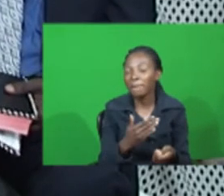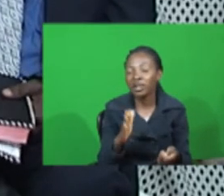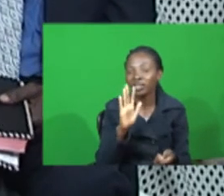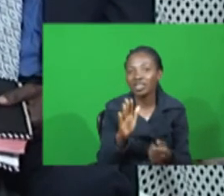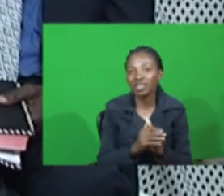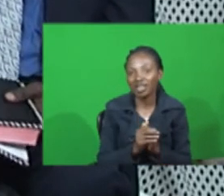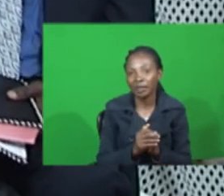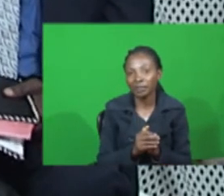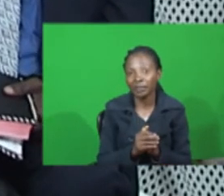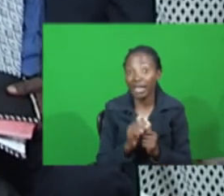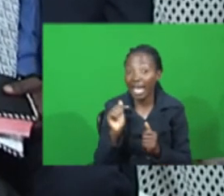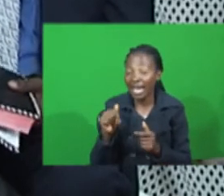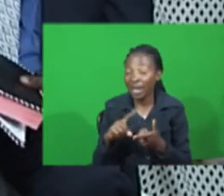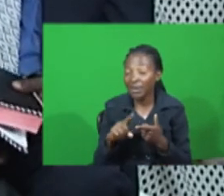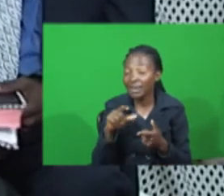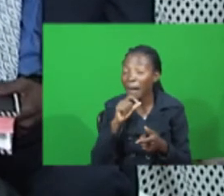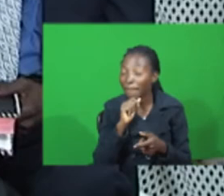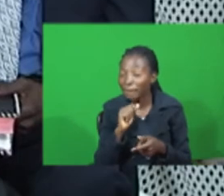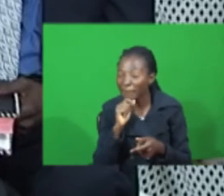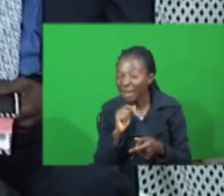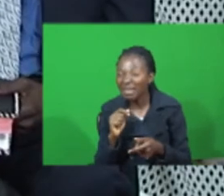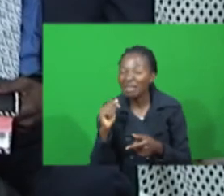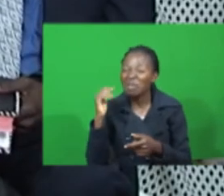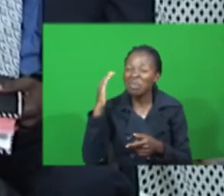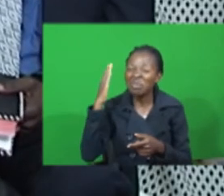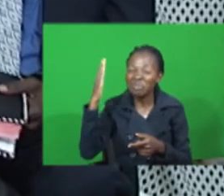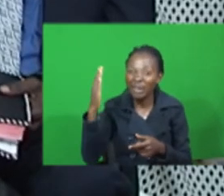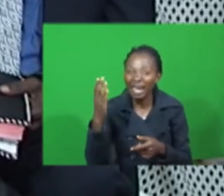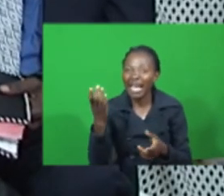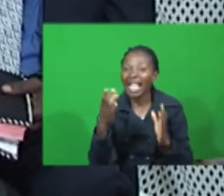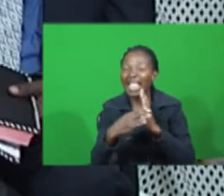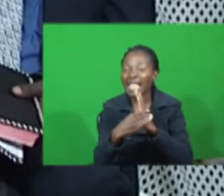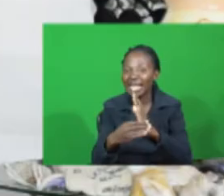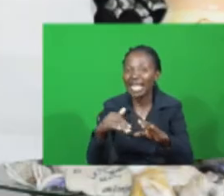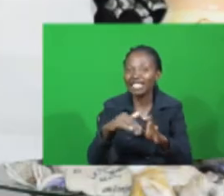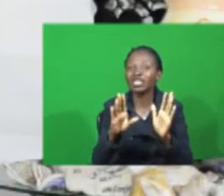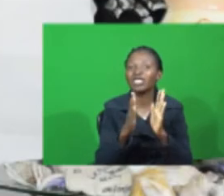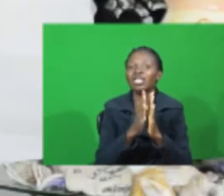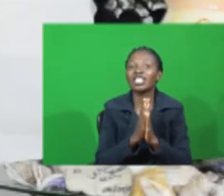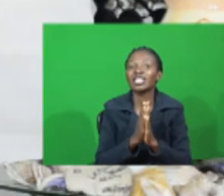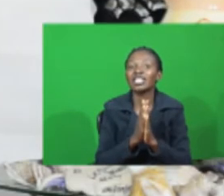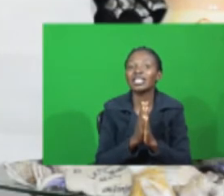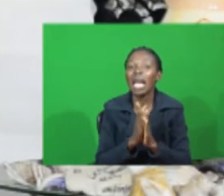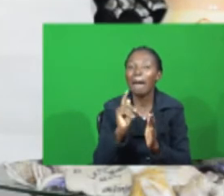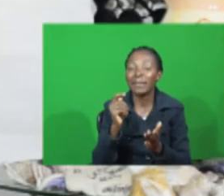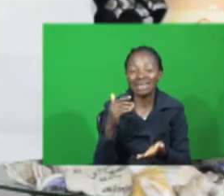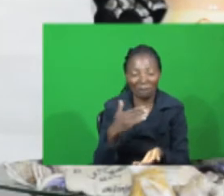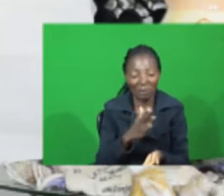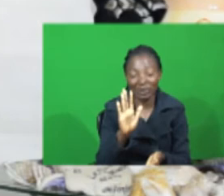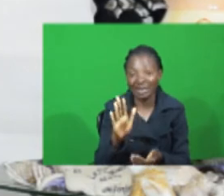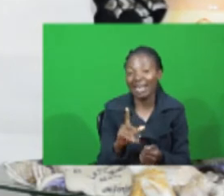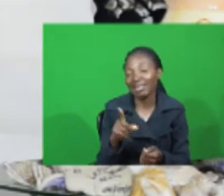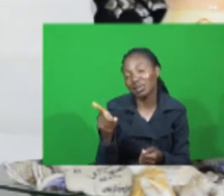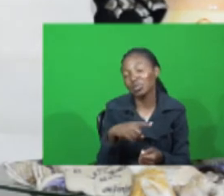kungosiya just like that ende murume mukuru wekuchechi futi ari kunosiya mbudzi pachifere zvinhu zvinonzwisa tsitsi zveshuwa hazvina